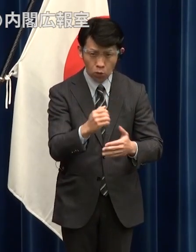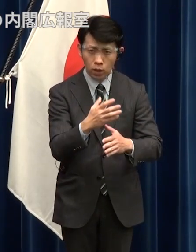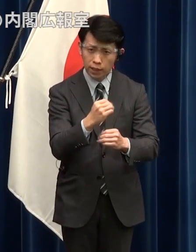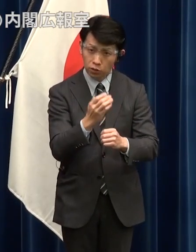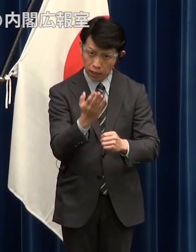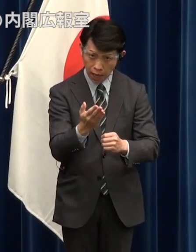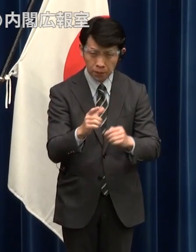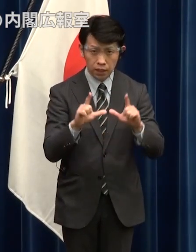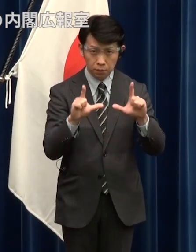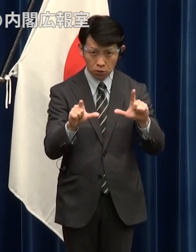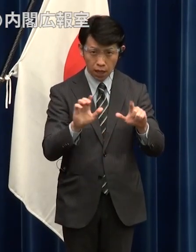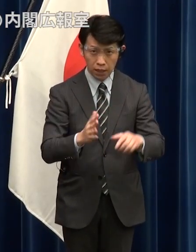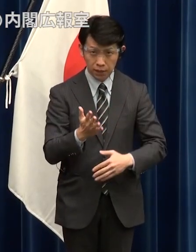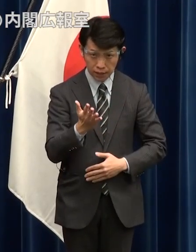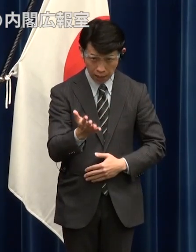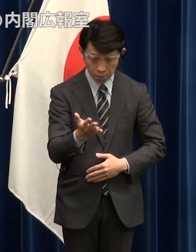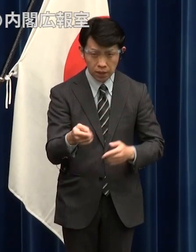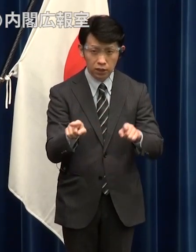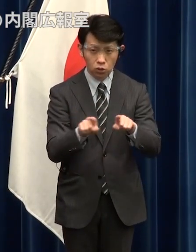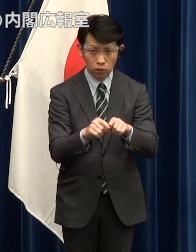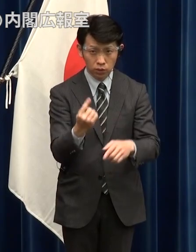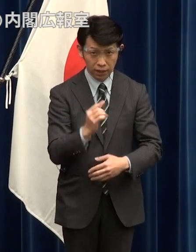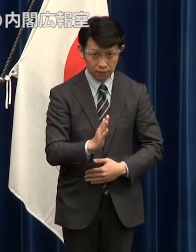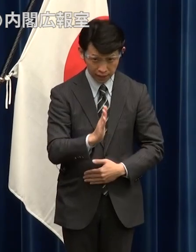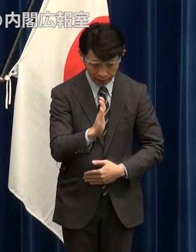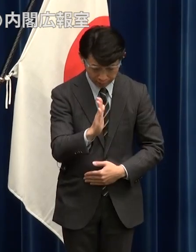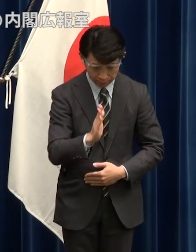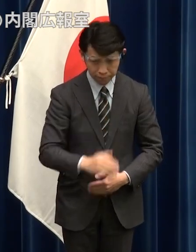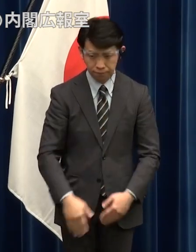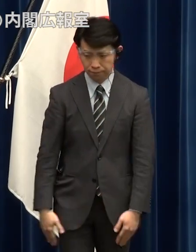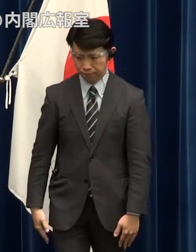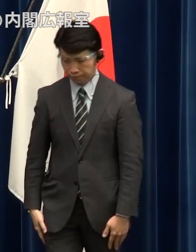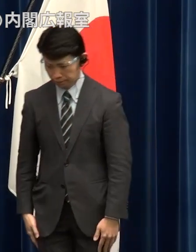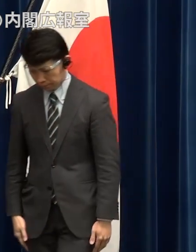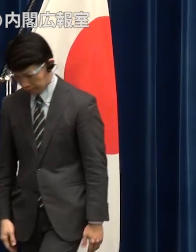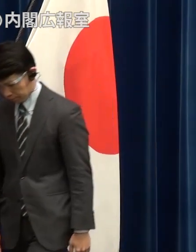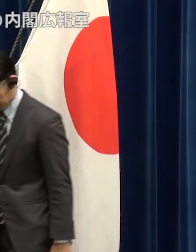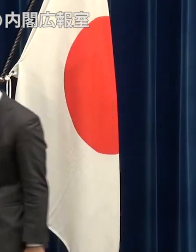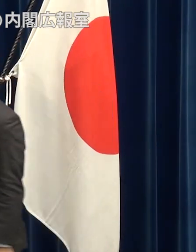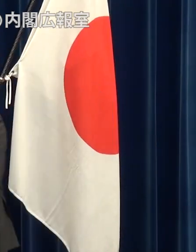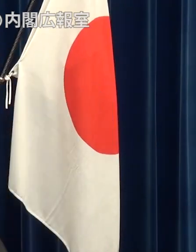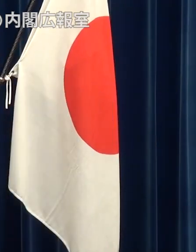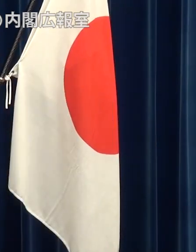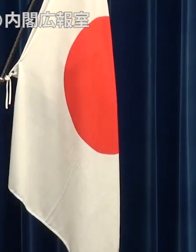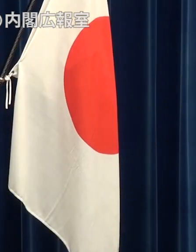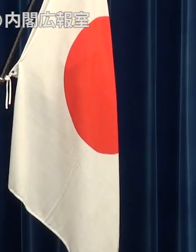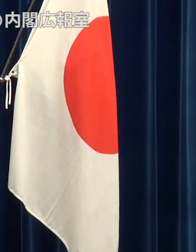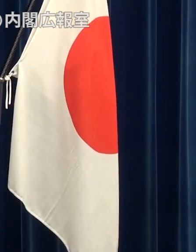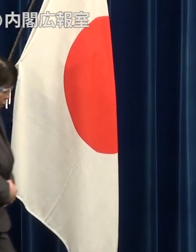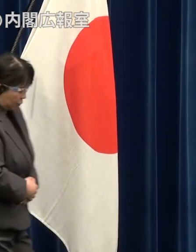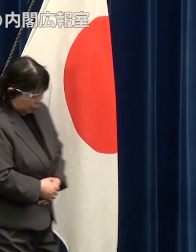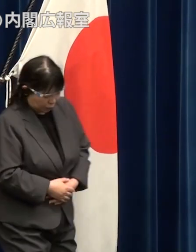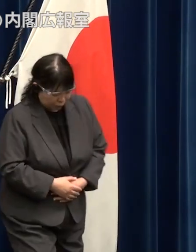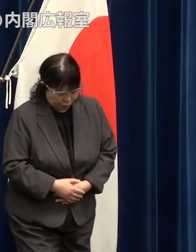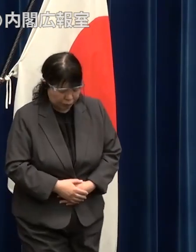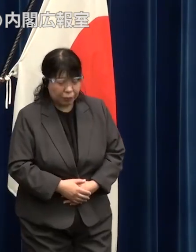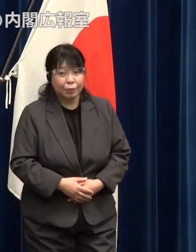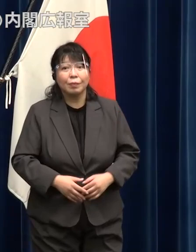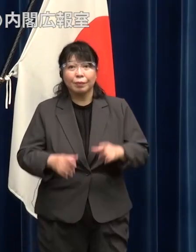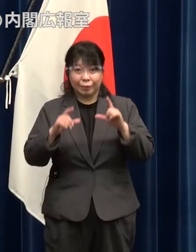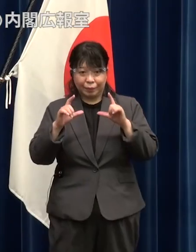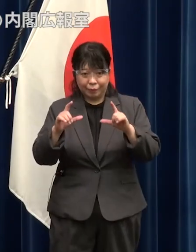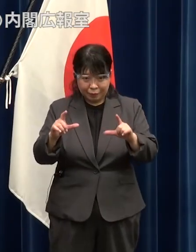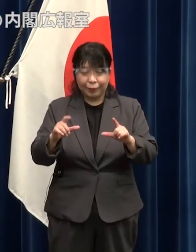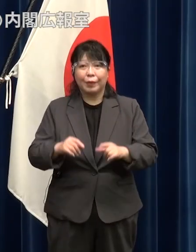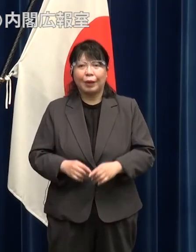のか、合わせて教えてください。 はい、まず、子どもは国